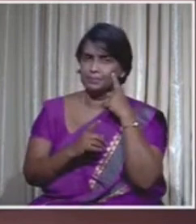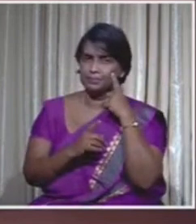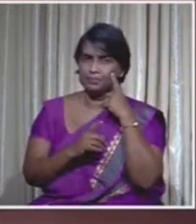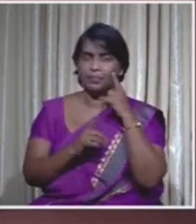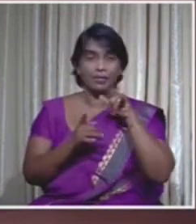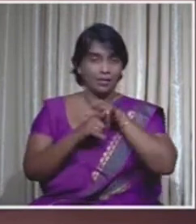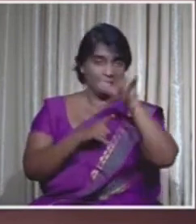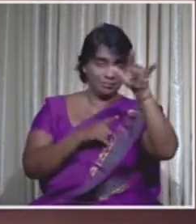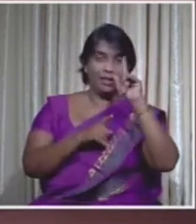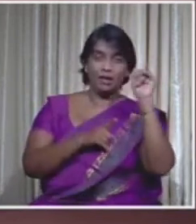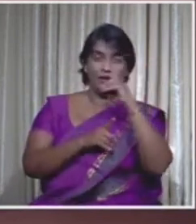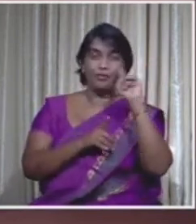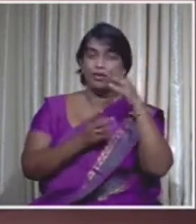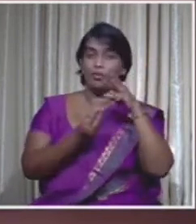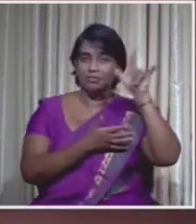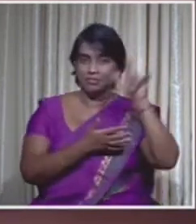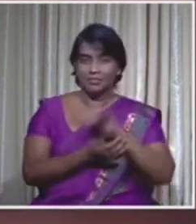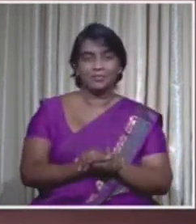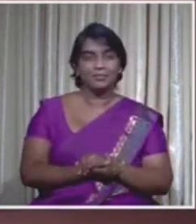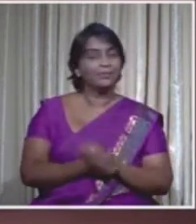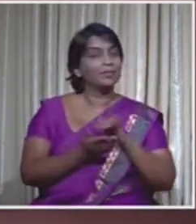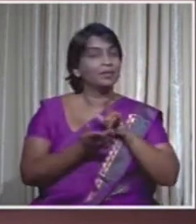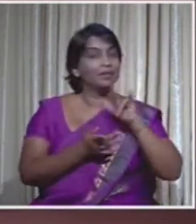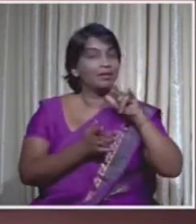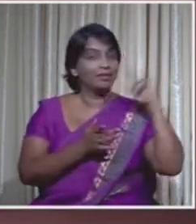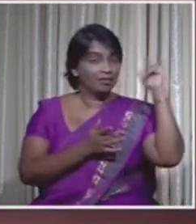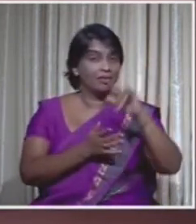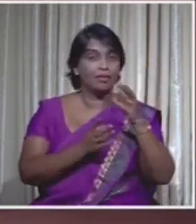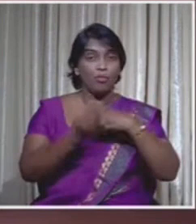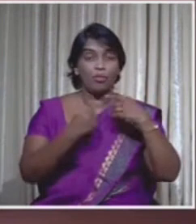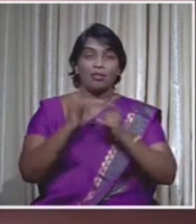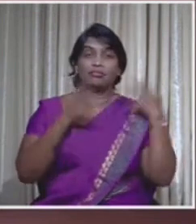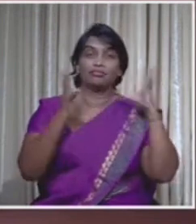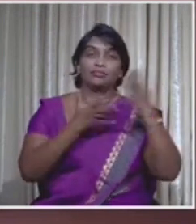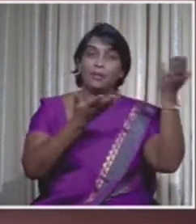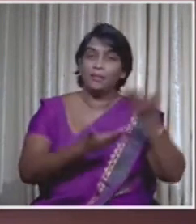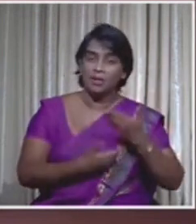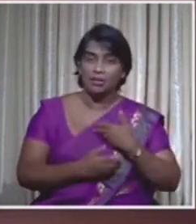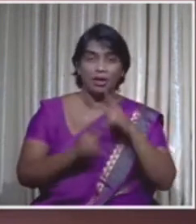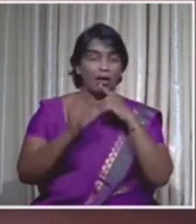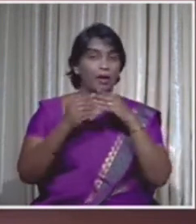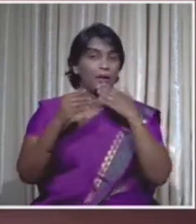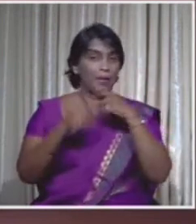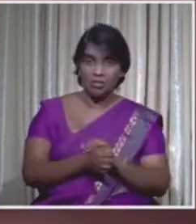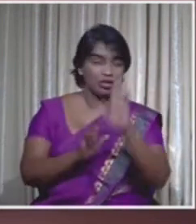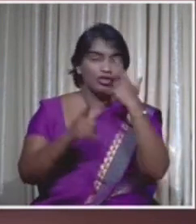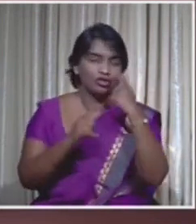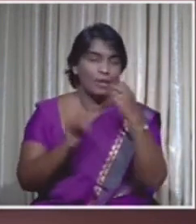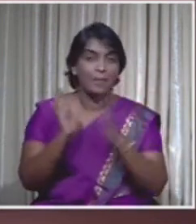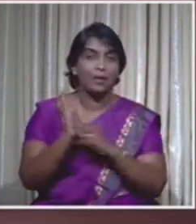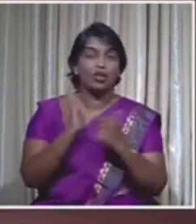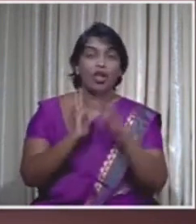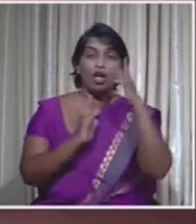ගුවන් යානෙන් ලංකාවේ පළවෙනි වතාවට පොහොරාව ගුවන් යානෙක ගුවන් යානෙන් පොහොරෙන් උඩ අමතුරු ගණනාවක් ගියා පොහොර පිළිගන්න මන්දක ප්‍රවෘත්ති වාර්තා නිර්මාණය කරා මෙට්‍රික්